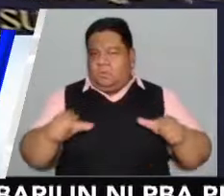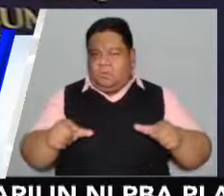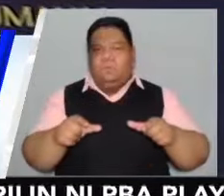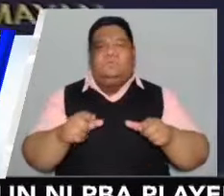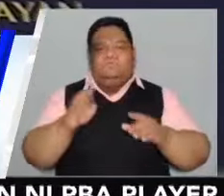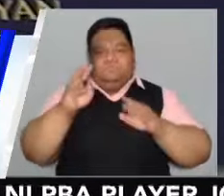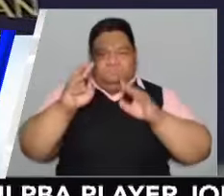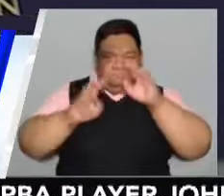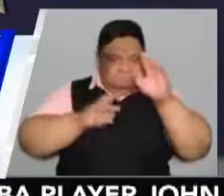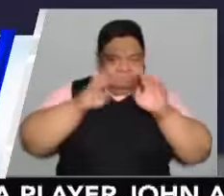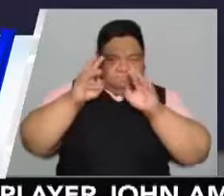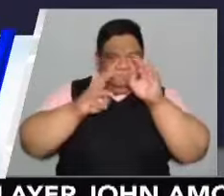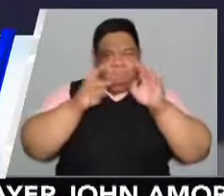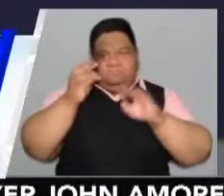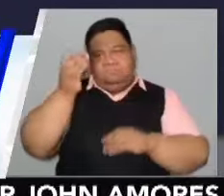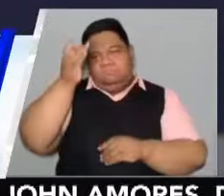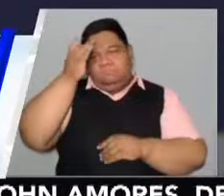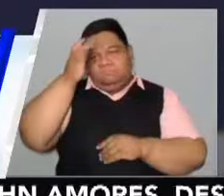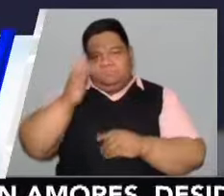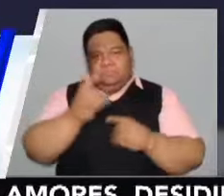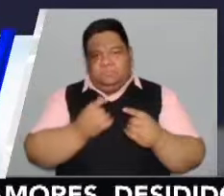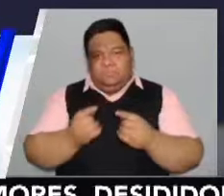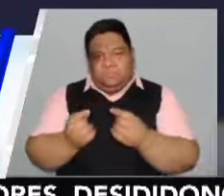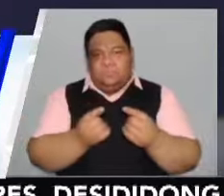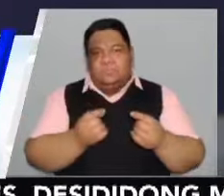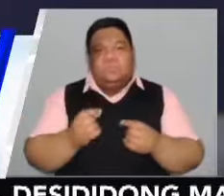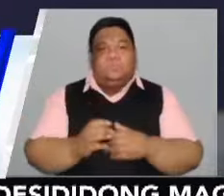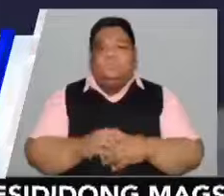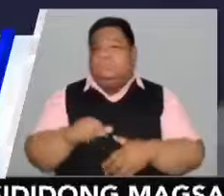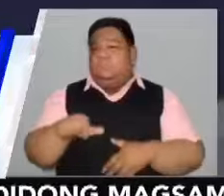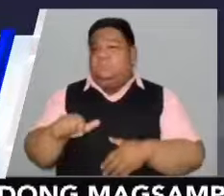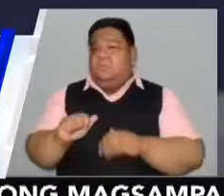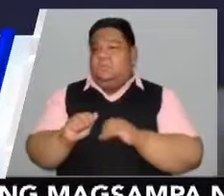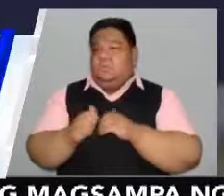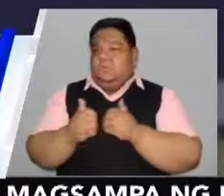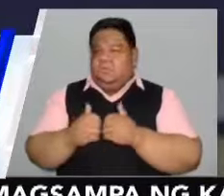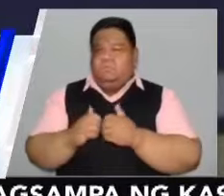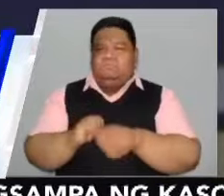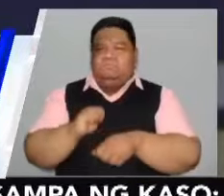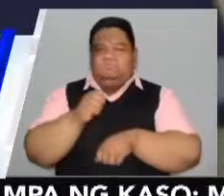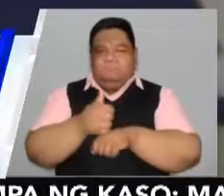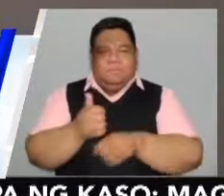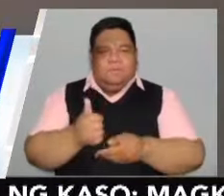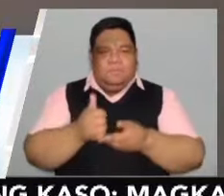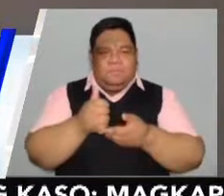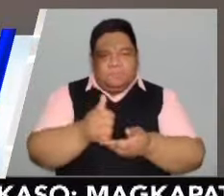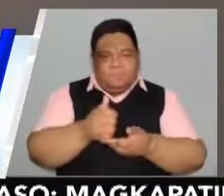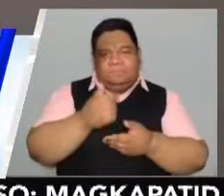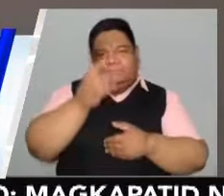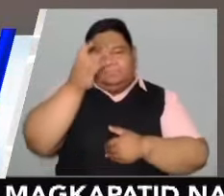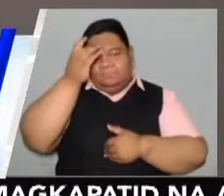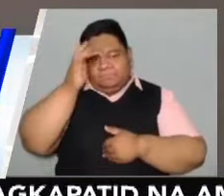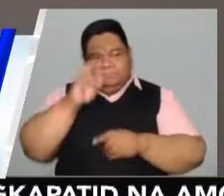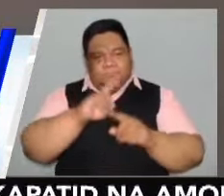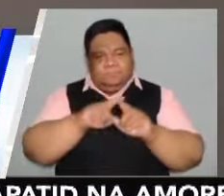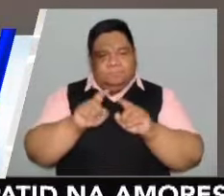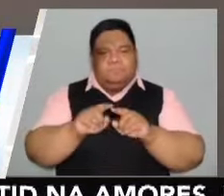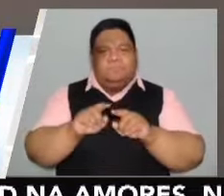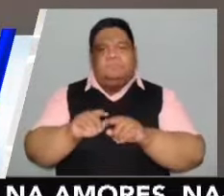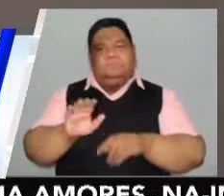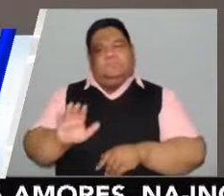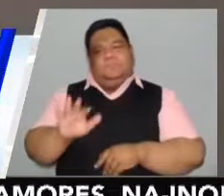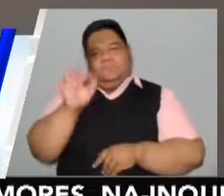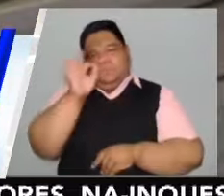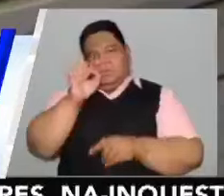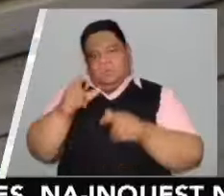na gawain. Paraan din daw ito ng pag-iimbak ng karunungan sa iba't ibang disiplina na Filipino ang wika sa pagsulat at